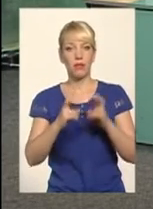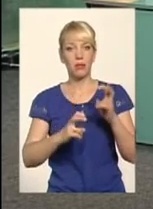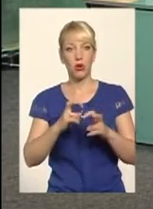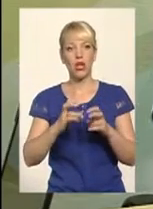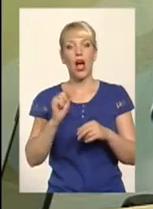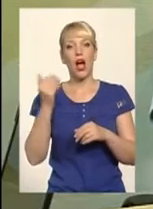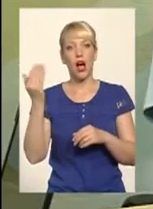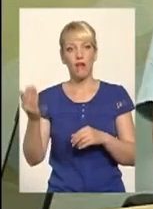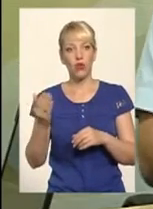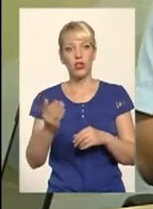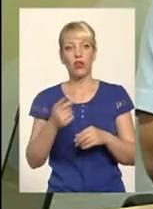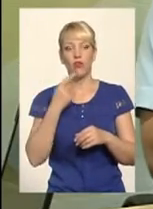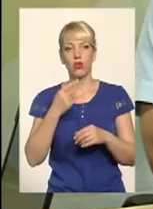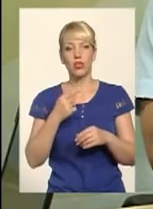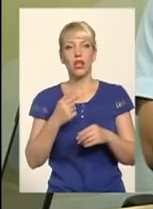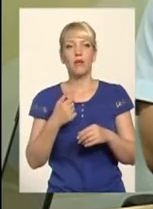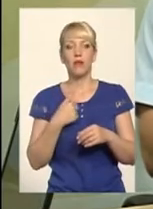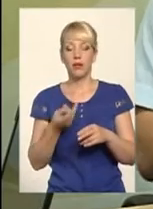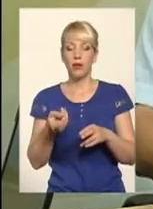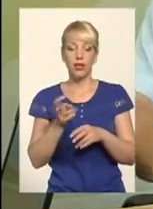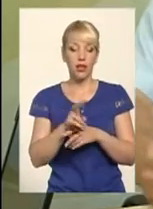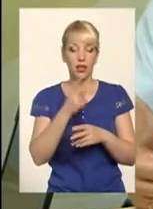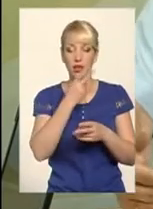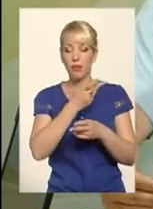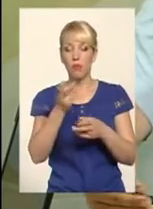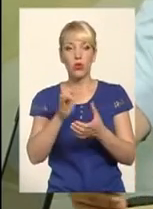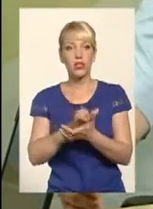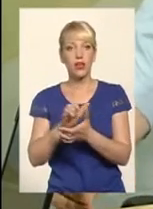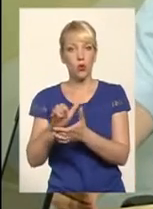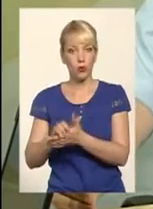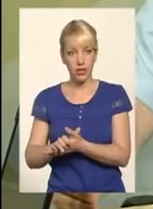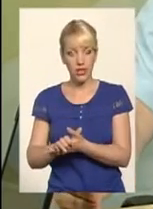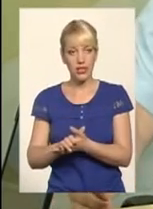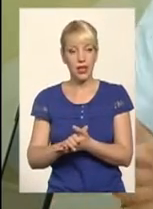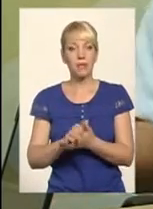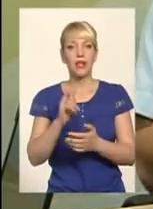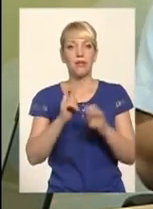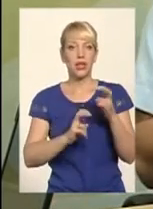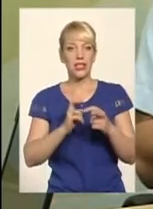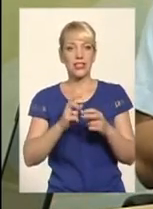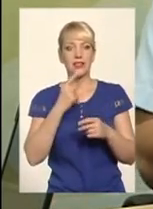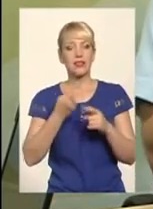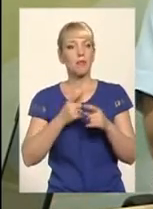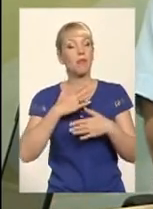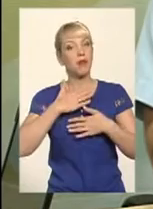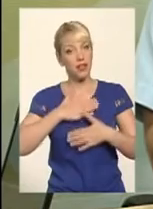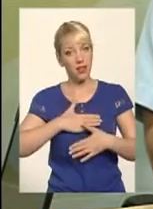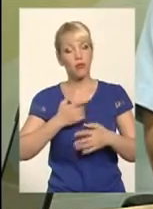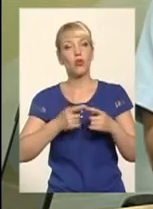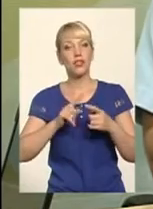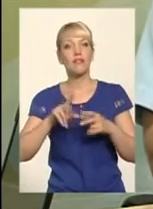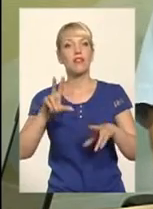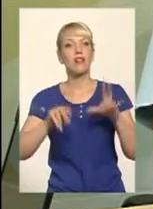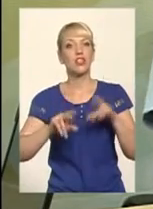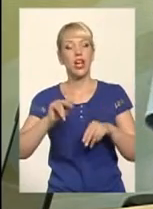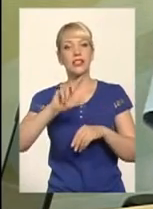4 чоловіки. Я кажу, що наступна перевірка? Вони кажуть, ні. Вони приїхали познайомитися, вони приїхали проаналізувати, підсказати. Тобто це надзвичайно приємно. Оце вже європейський